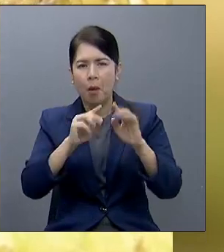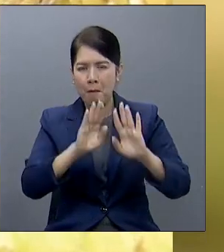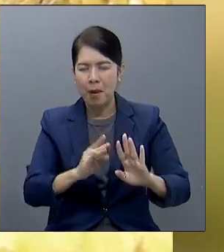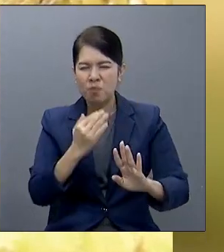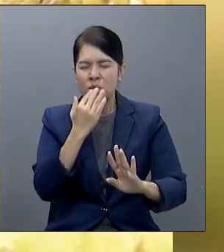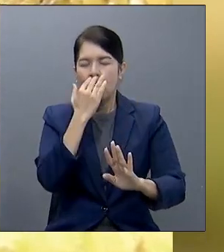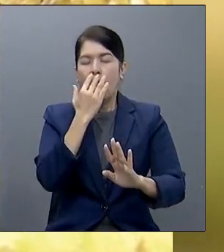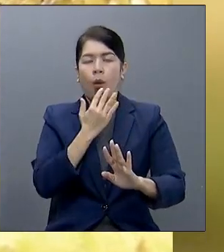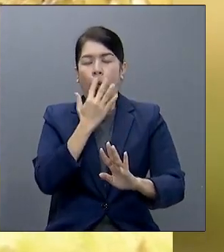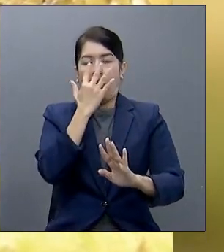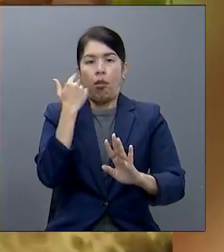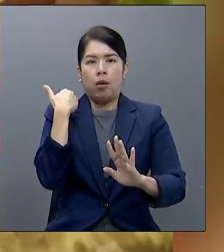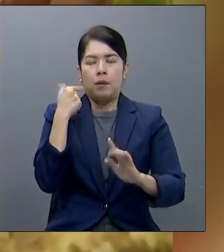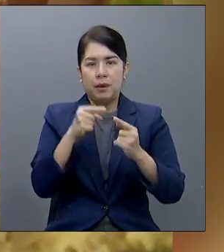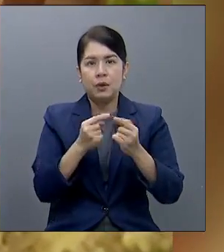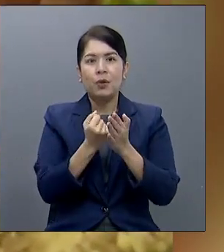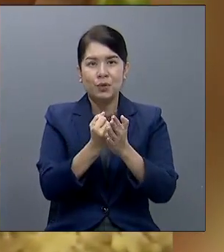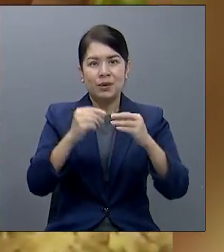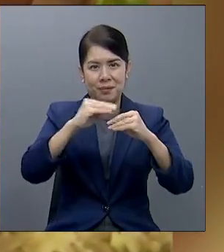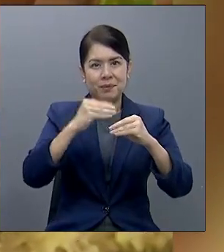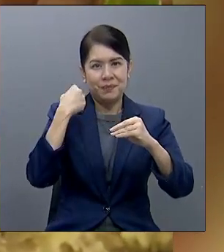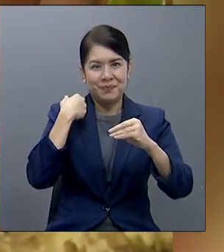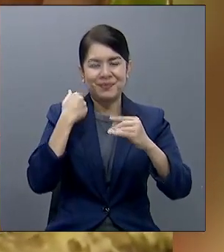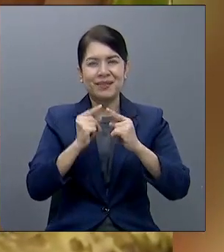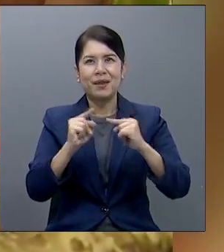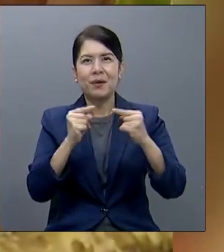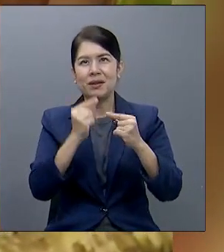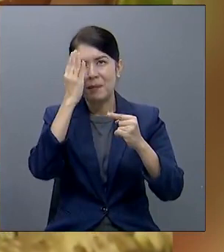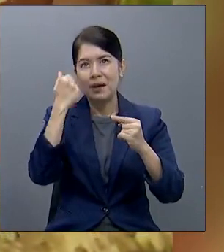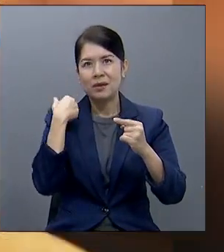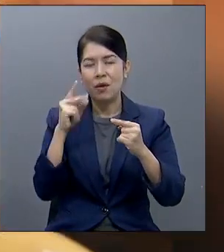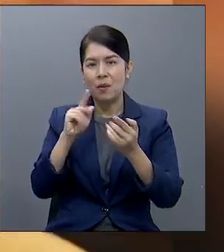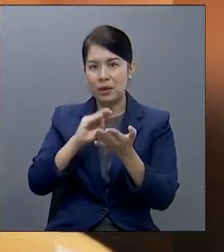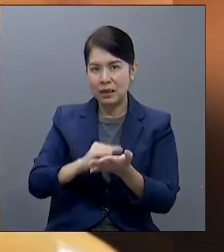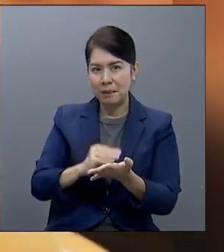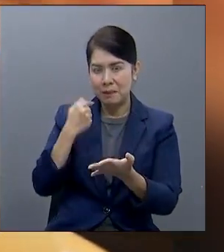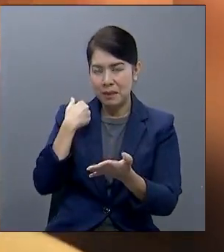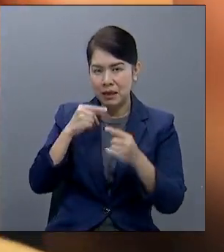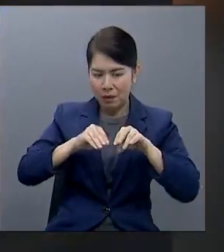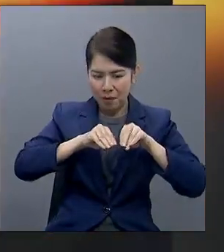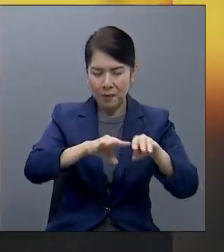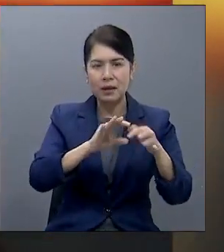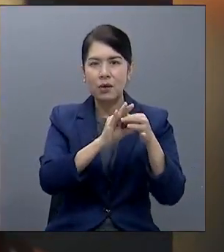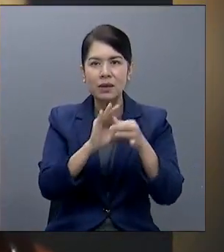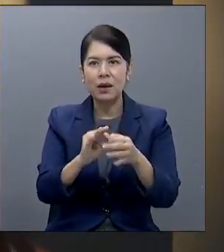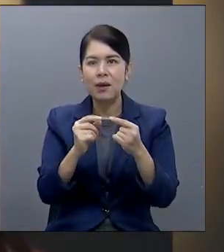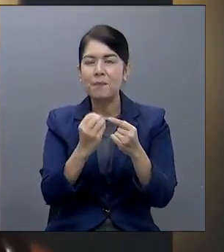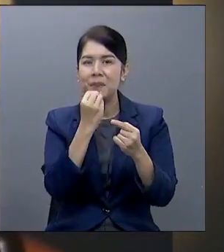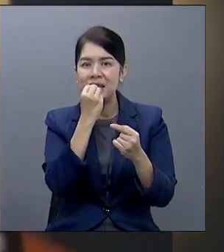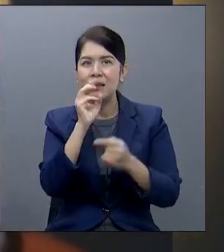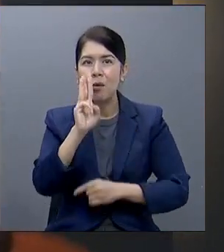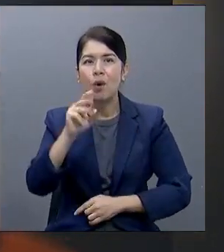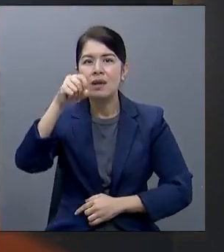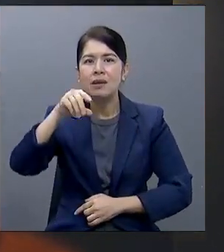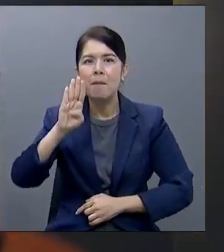สริมรสชาติได้เป็นอย่างดีแต่ล่าสุดคุณผู้ชมคะมีข้อมูลที่ถูกส่งต่อกันเรื่องการรับประทานวาซาบิว่